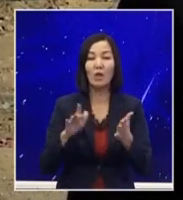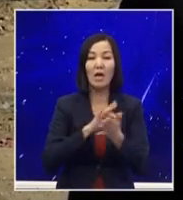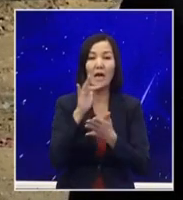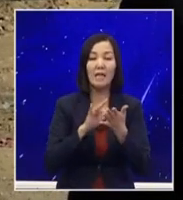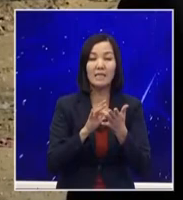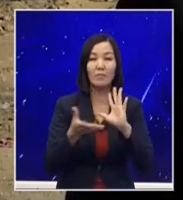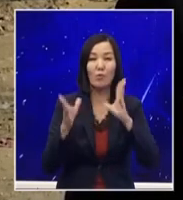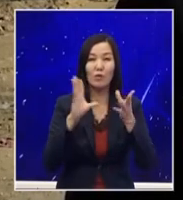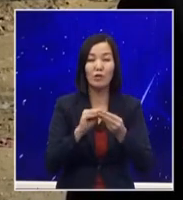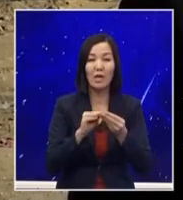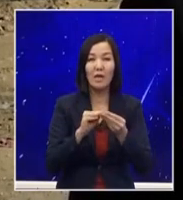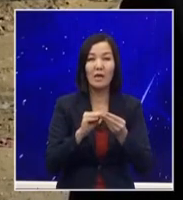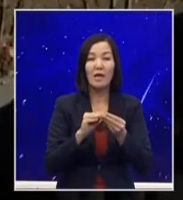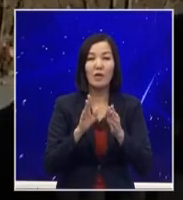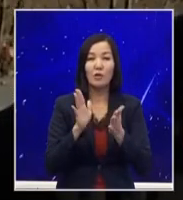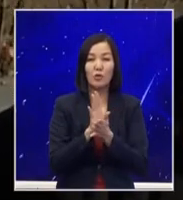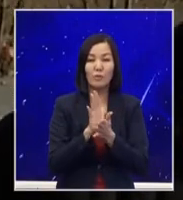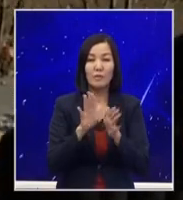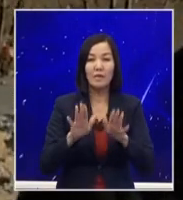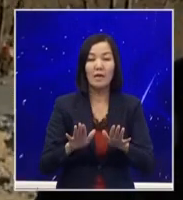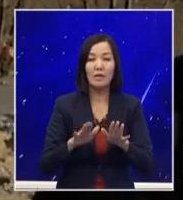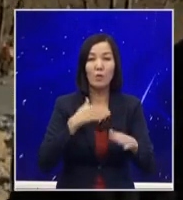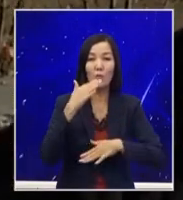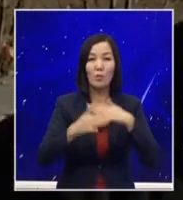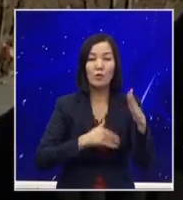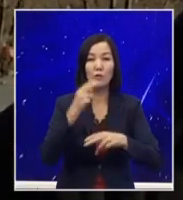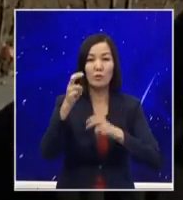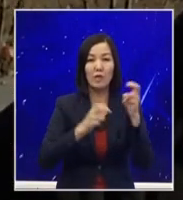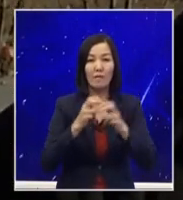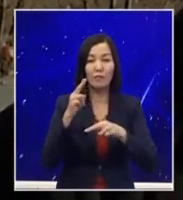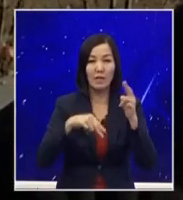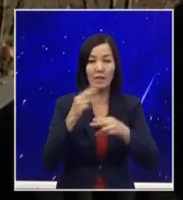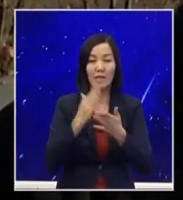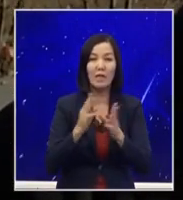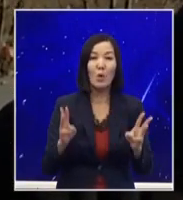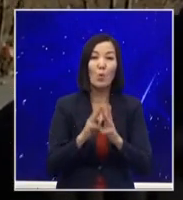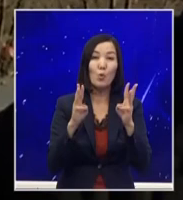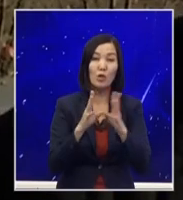қалдықтар полигонының қасында өңдеу зауыты салынайын деп отыр. Ол жерде жағу арқылы